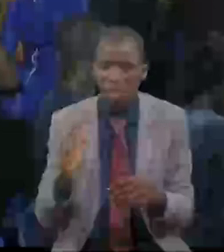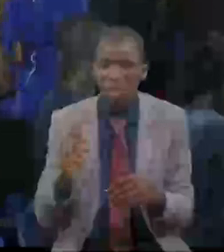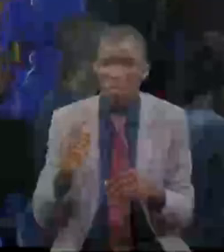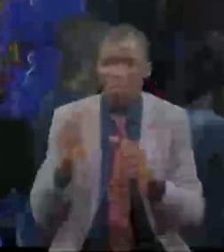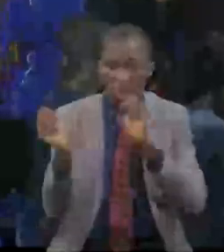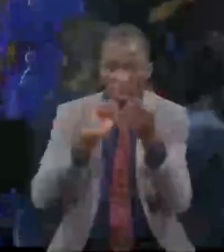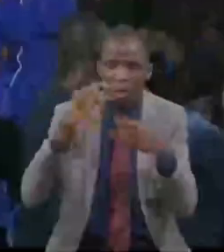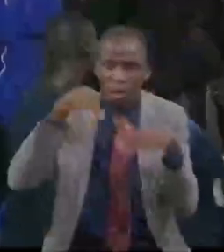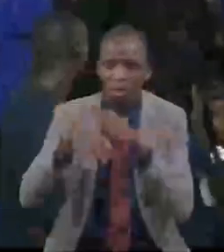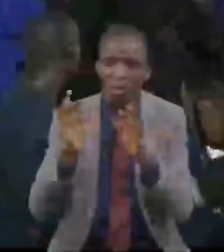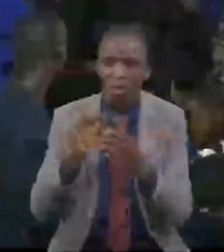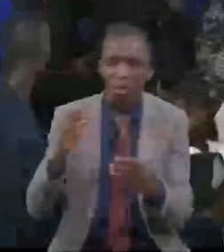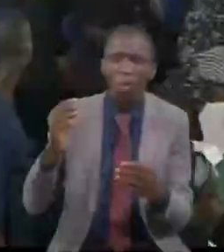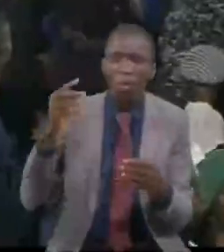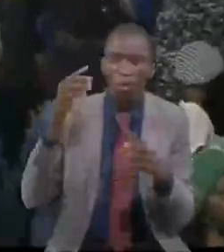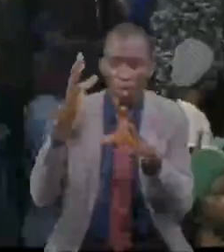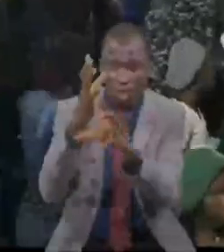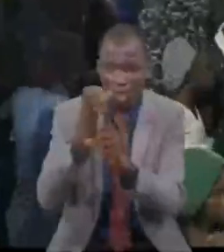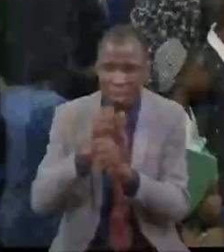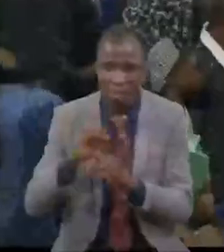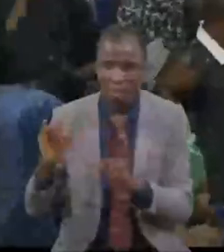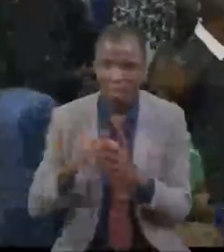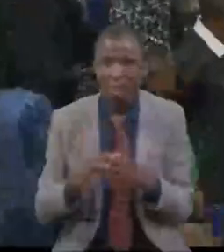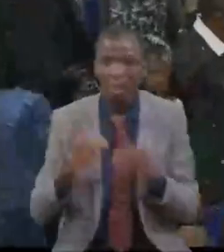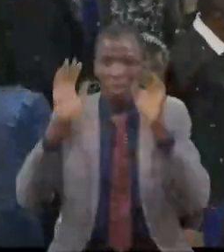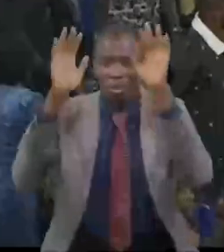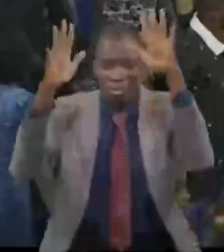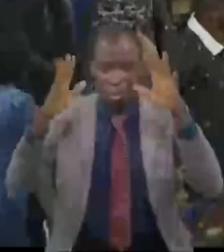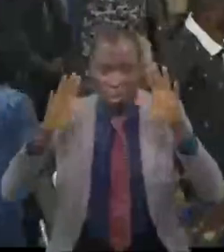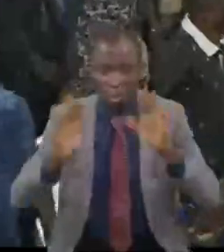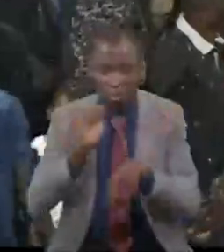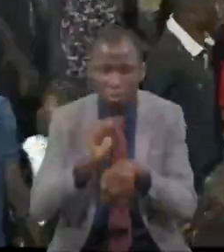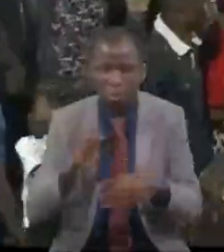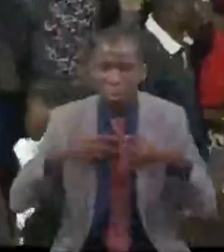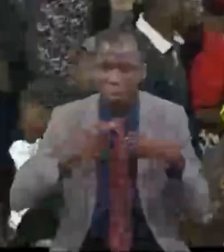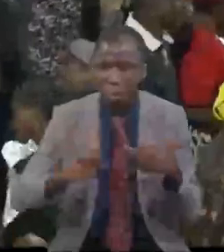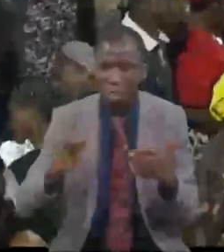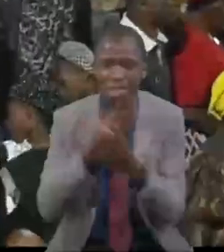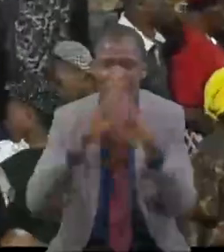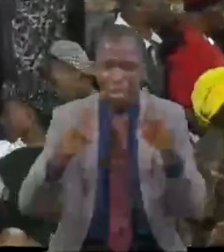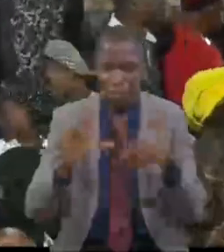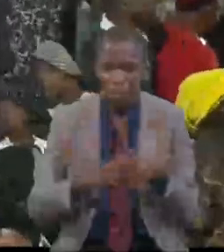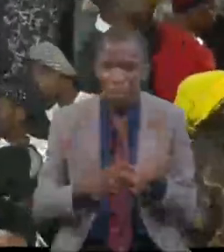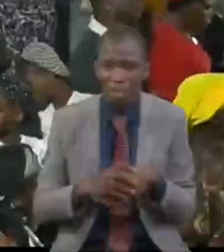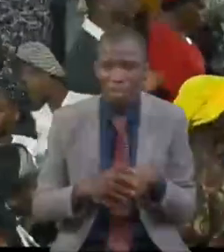en réalisation des miracles des guérisons des